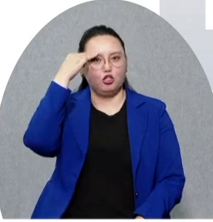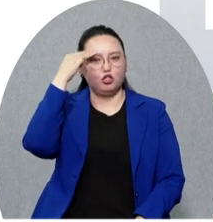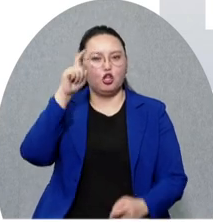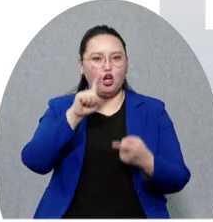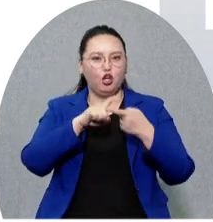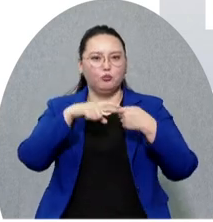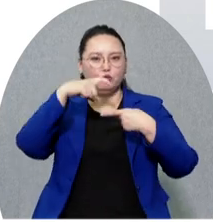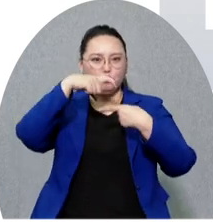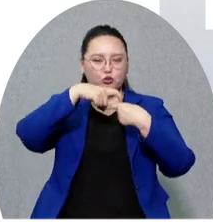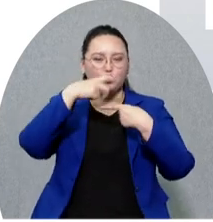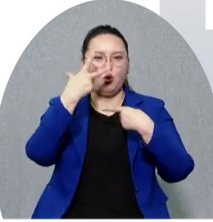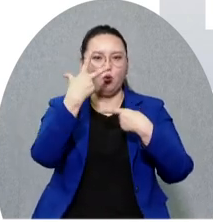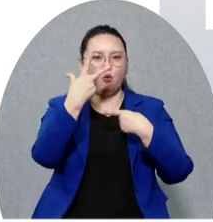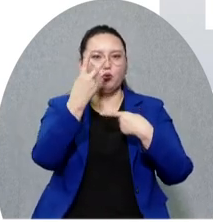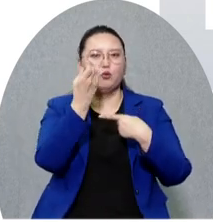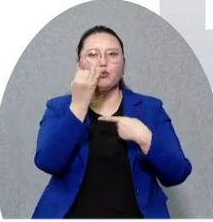байгааг олоорой.